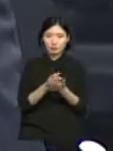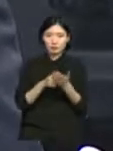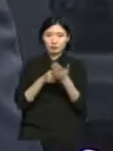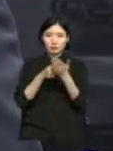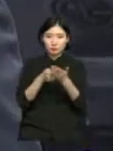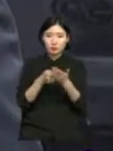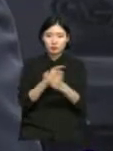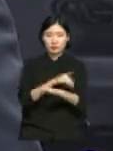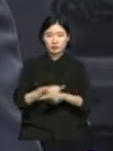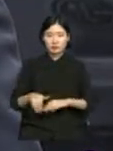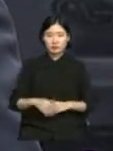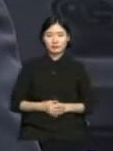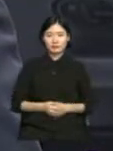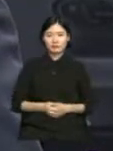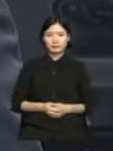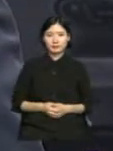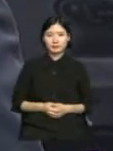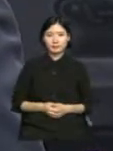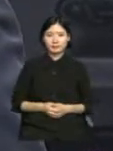driver 경기케이블 tv 면 개념입니다